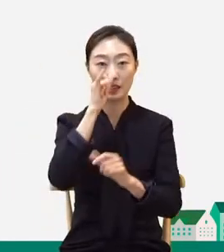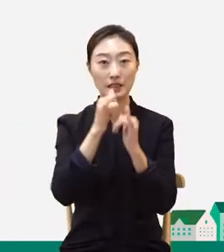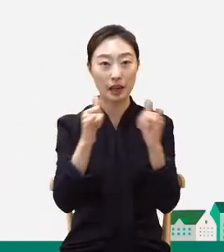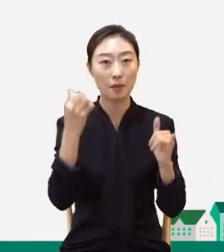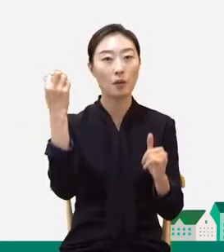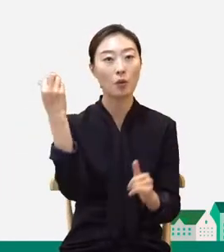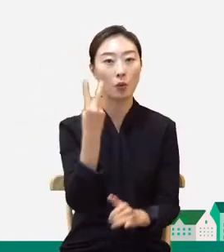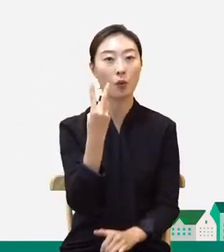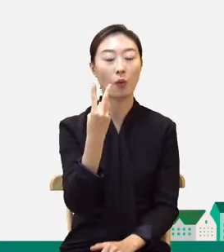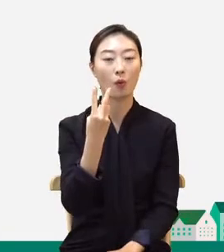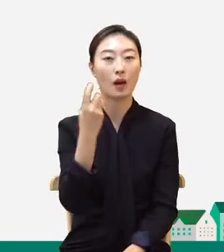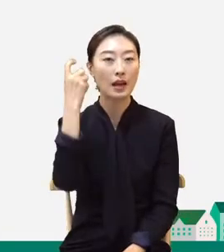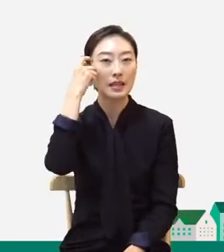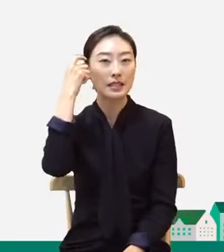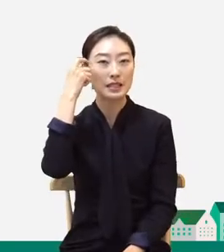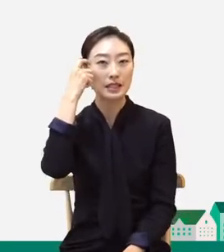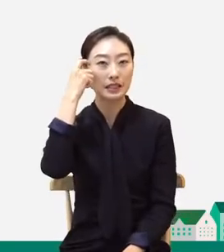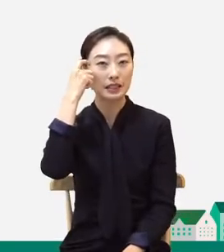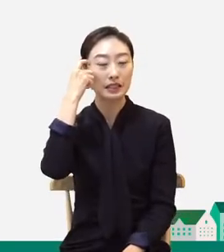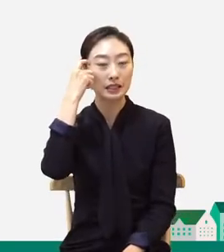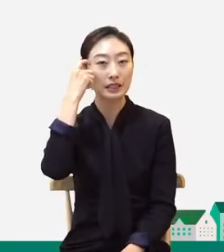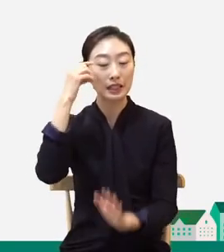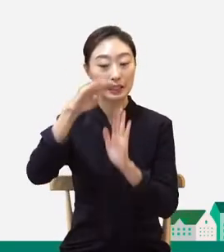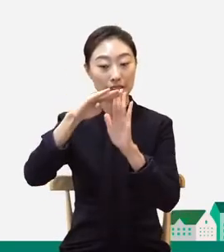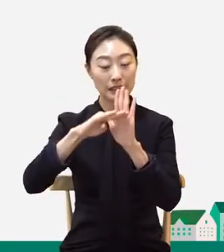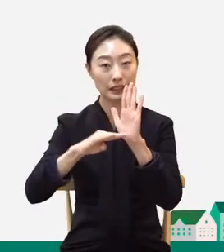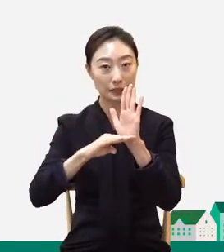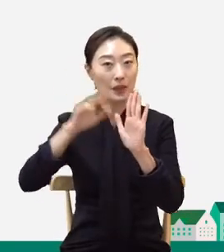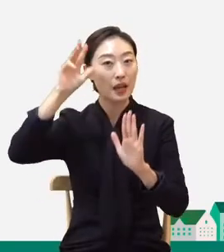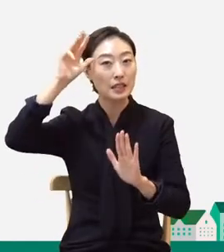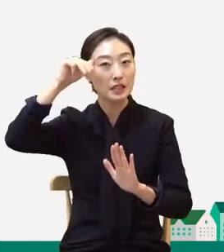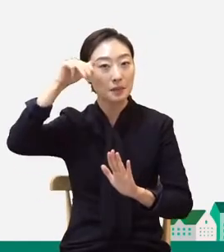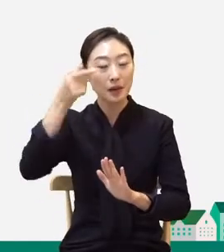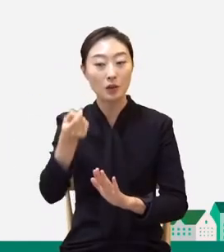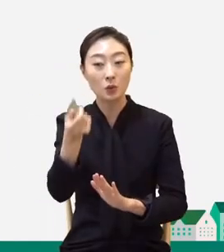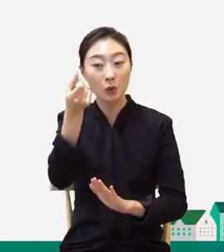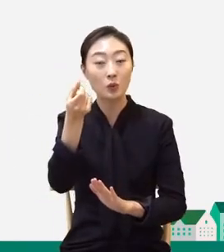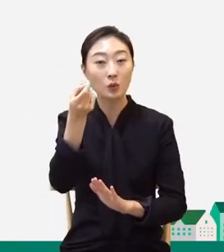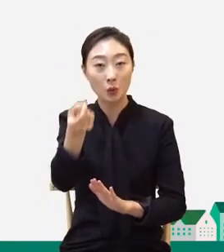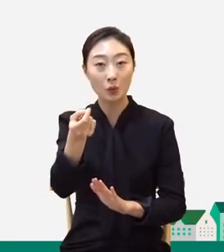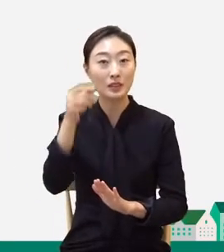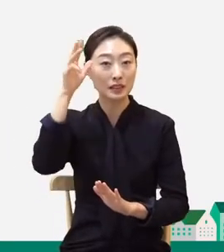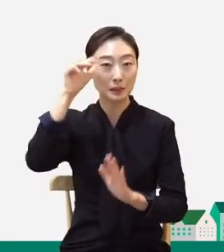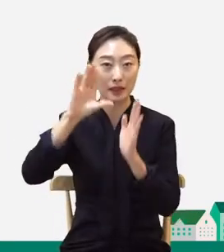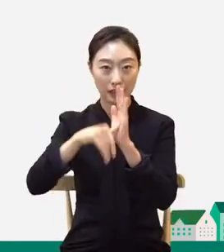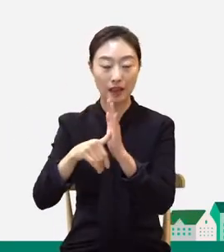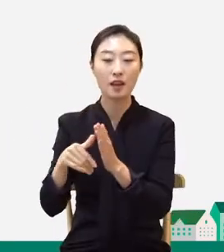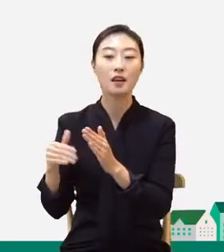보면 인지지원 등급자로 되어 있습니다. 초기 치매 어르신 입주가 가능하십니다.